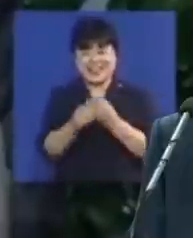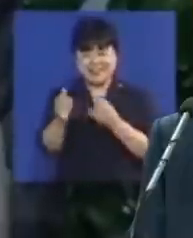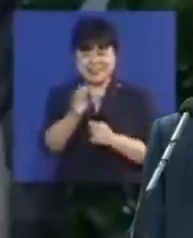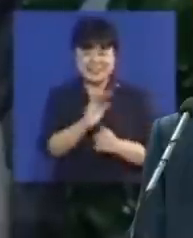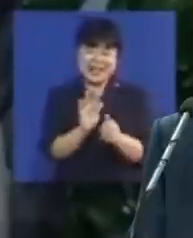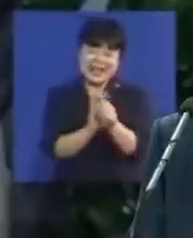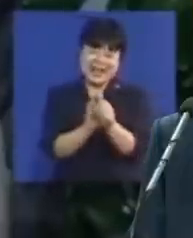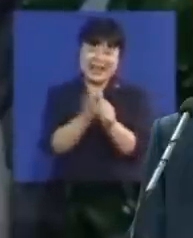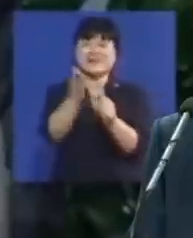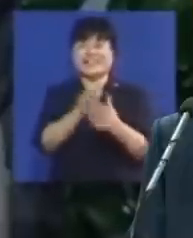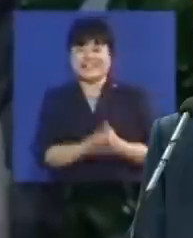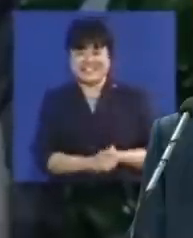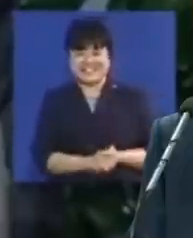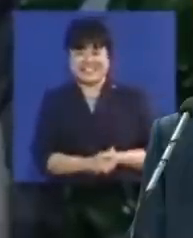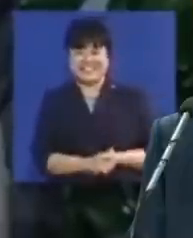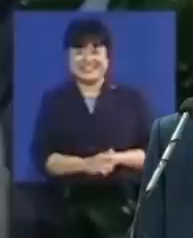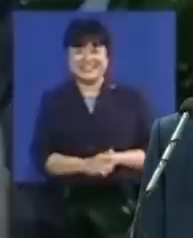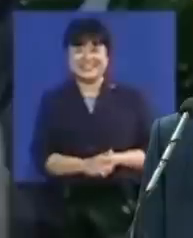잘 관리해야지